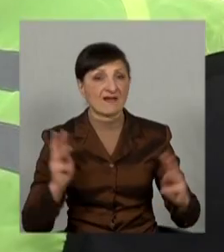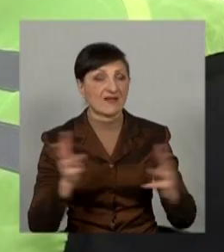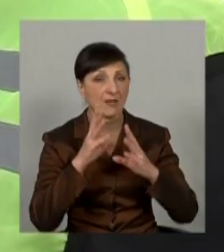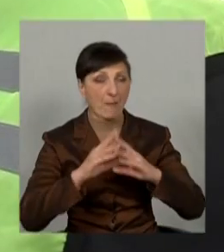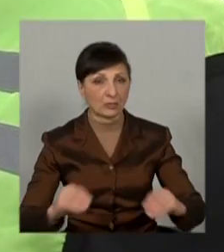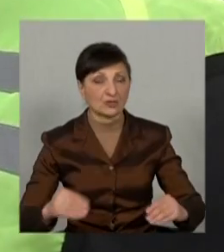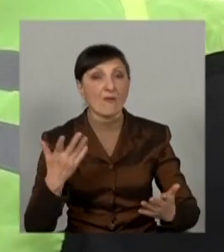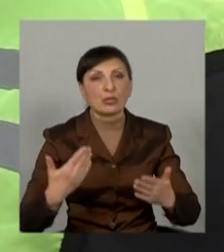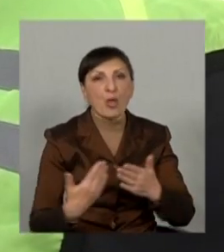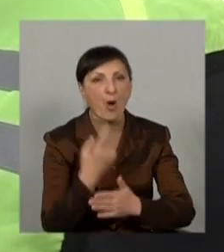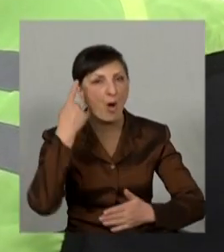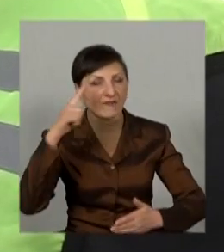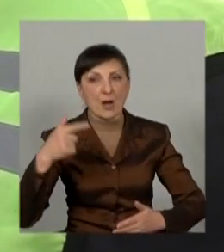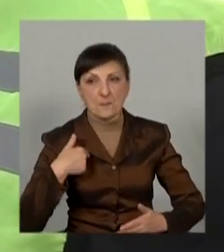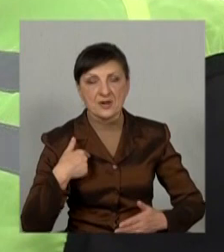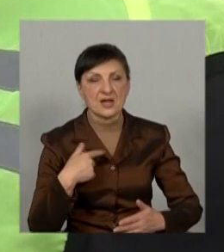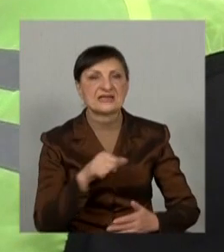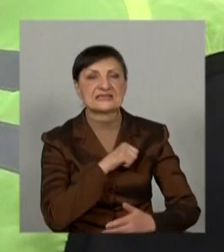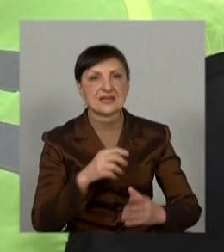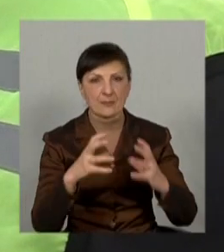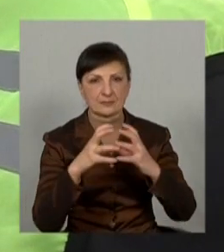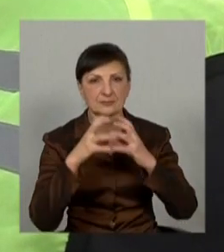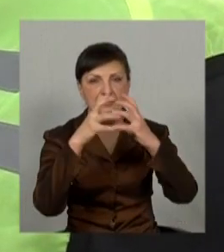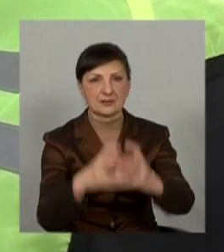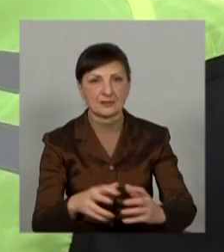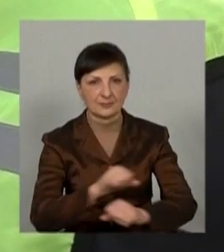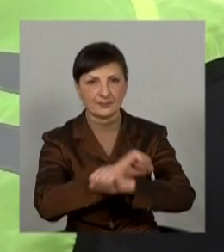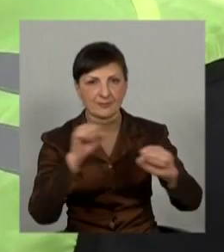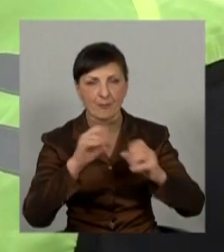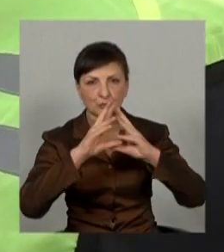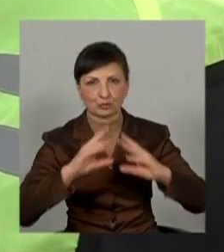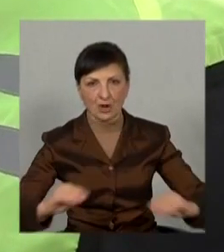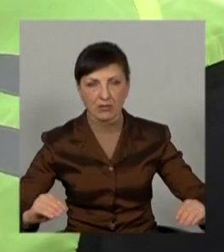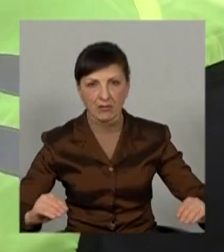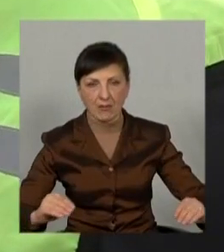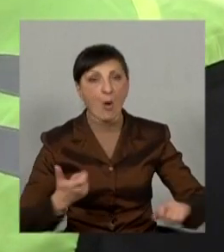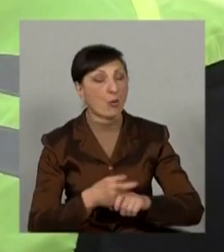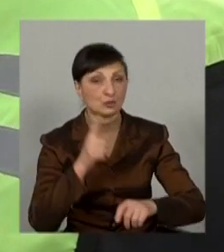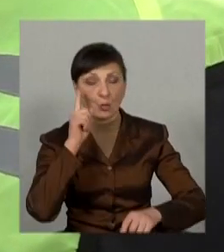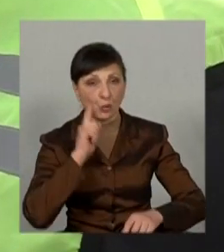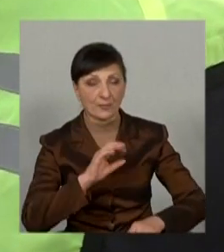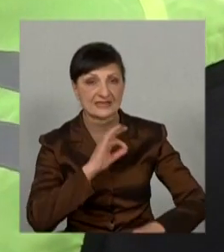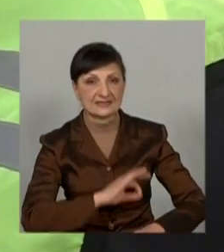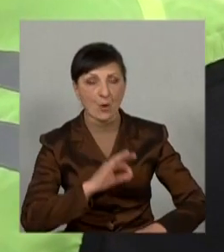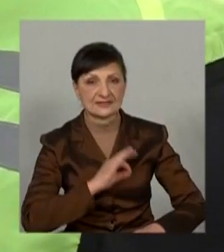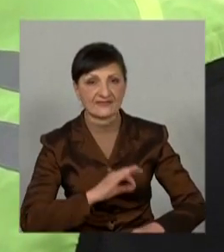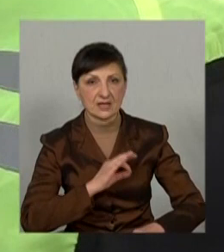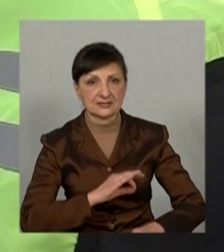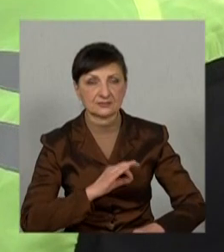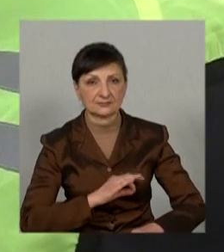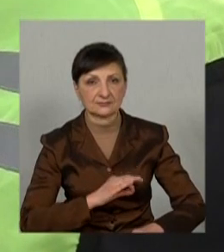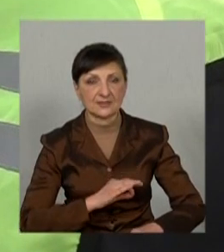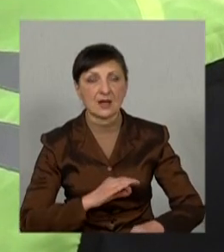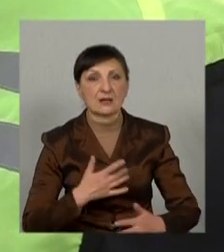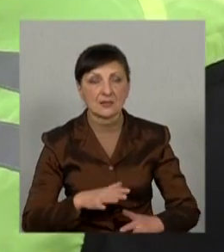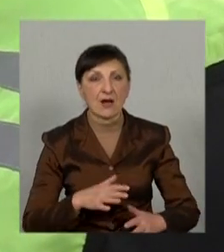Вот одну из новинок мы самосрабатывающее устройство пожаротушения. То есть очень удобно его использовать.